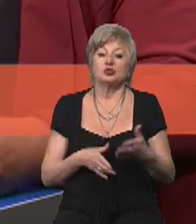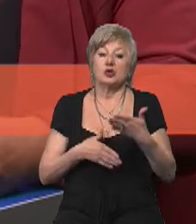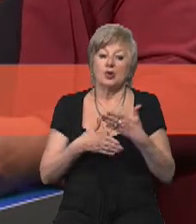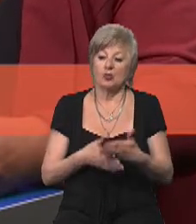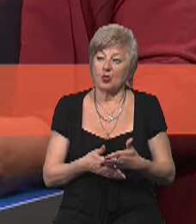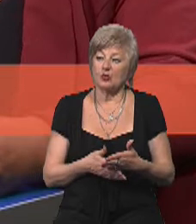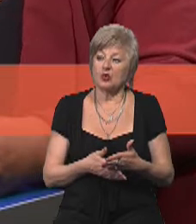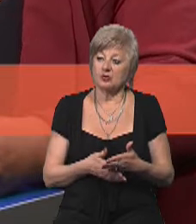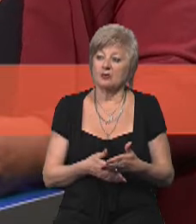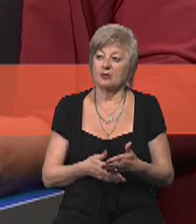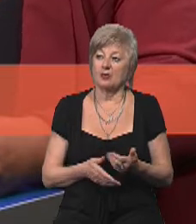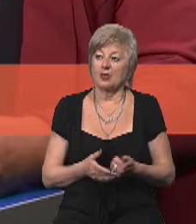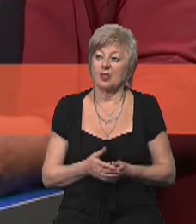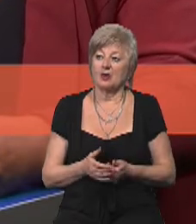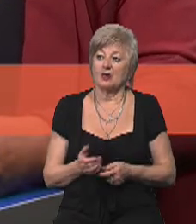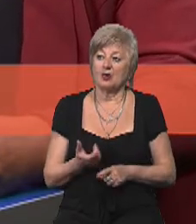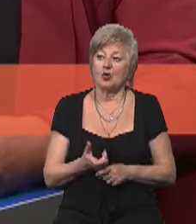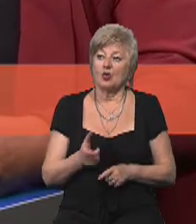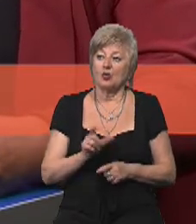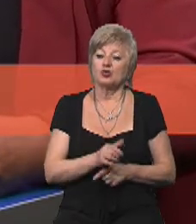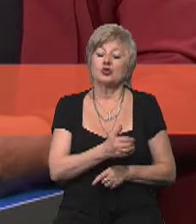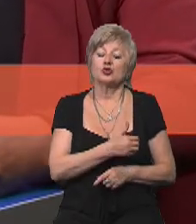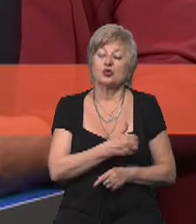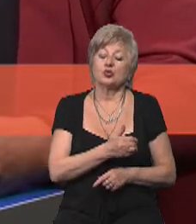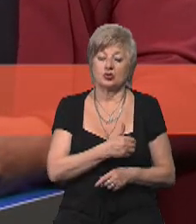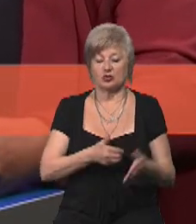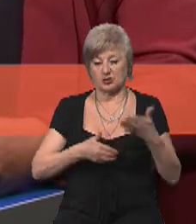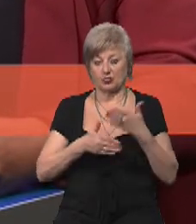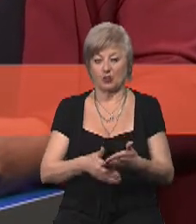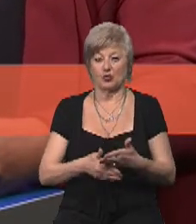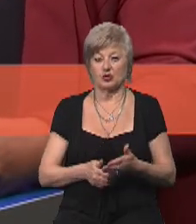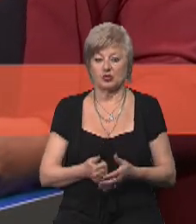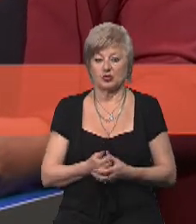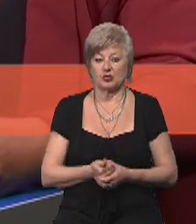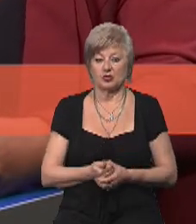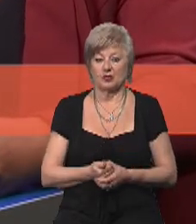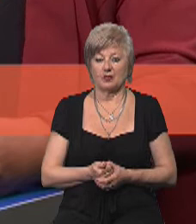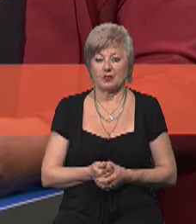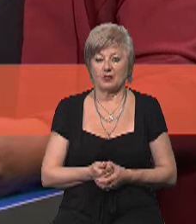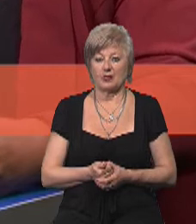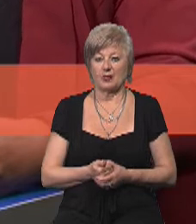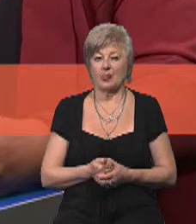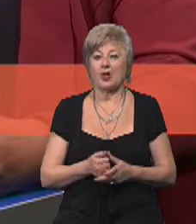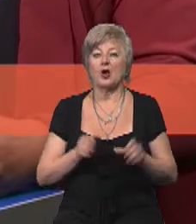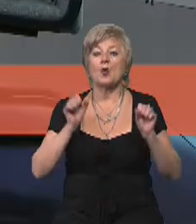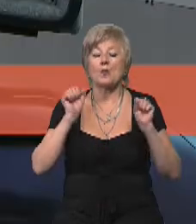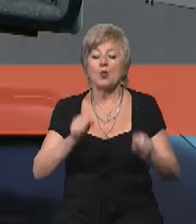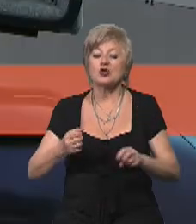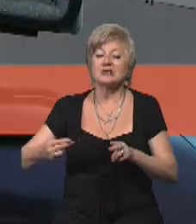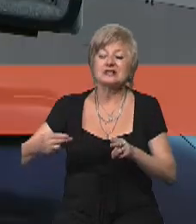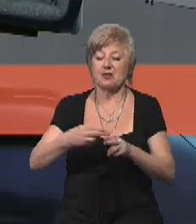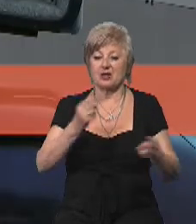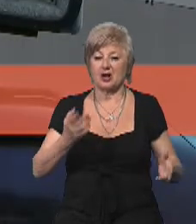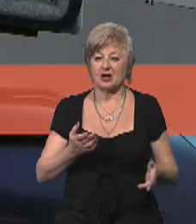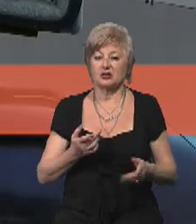этом. Обеспечивать. Конечно, очень хочется изменить эту ситуацию. Пані Іриночка, а ви нам порадьте, будь ласка, чи можна запобігти, чи